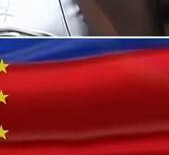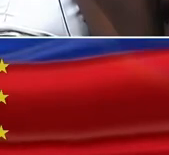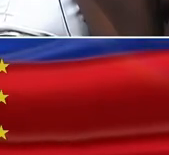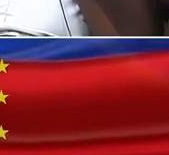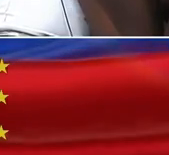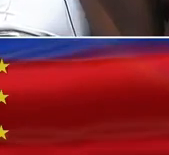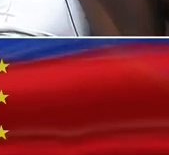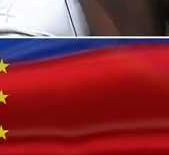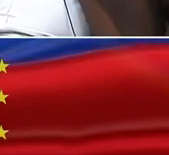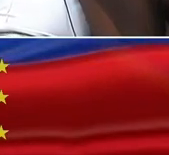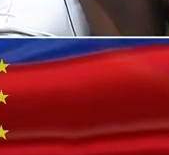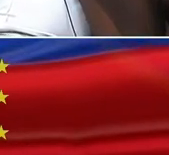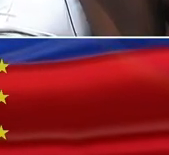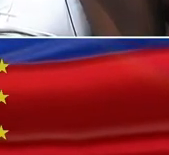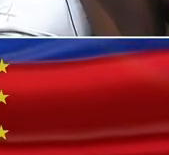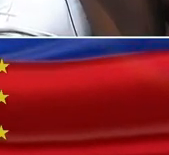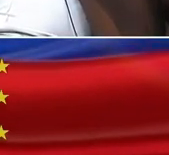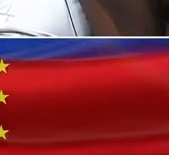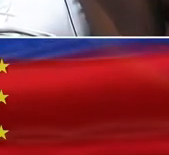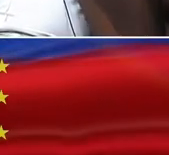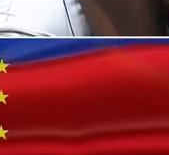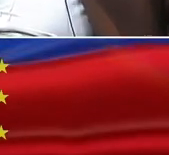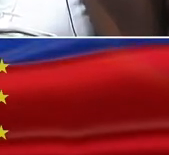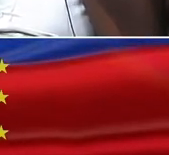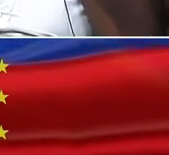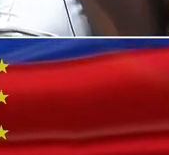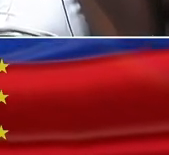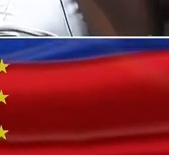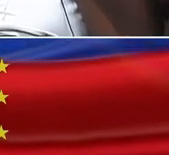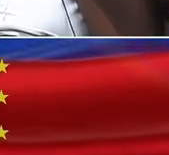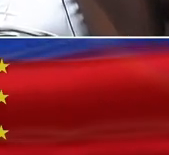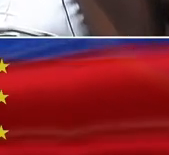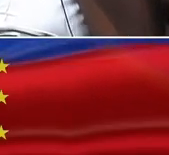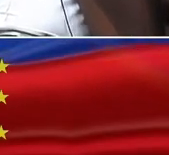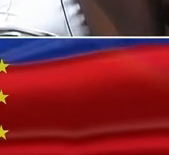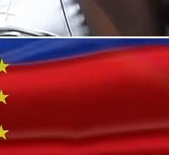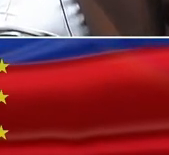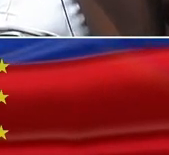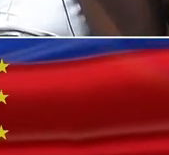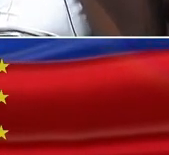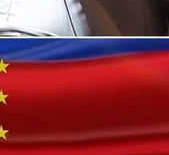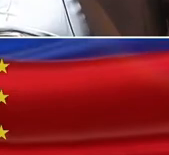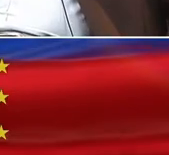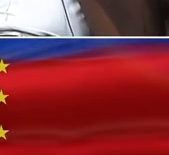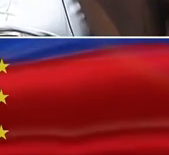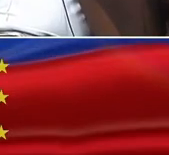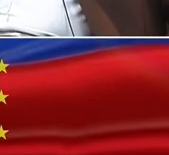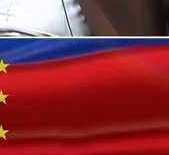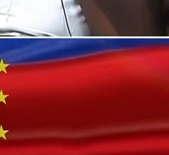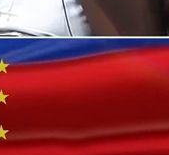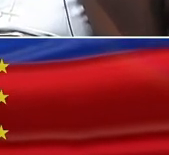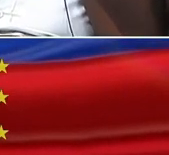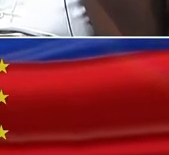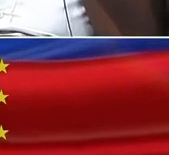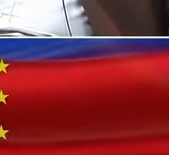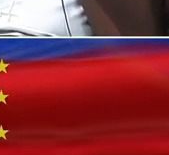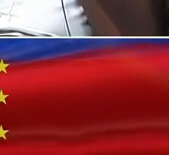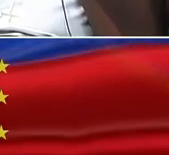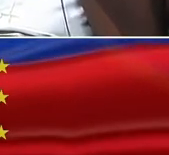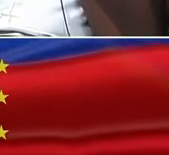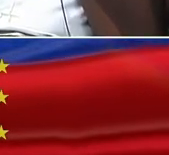program, palagay ko, okay naman yan eh. Kasi binasa yan sa international standards. Ang problema ho siguro dun